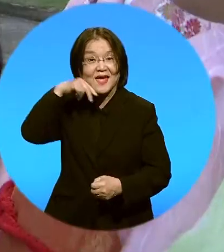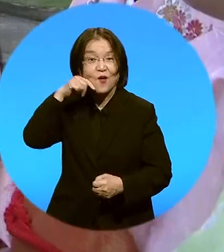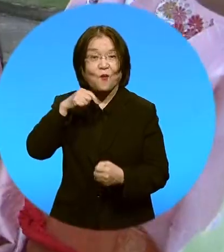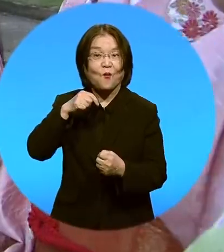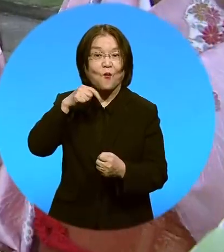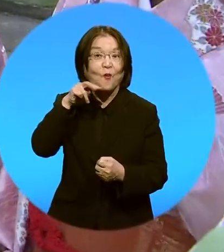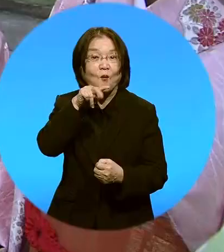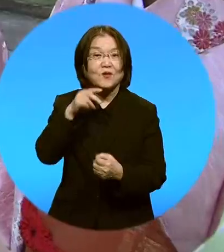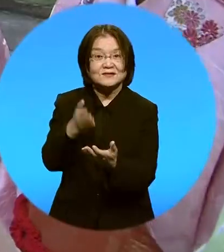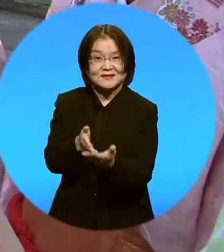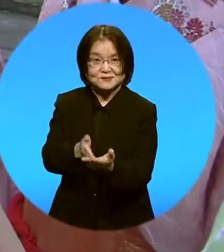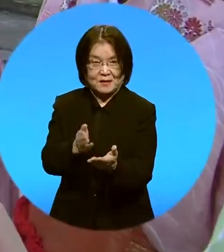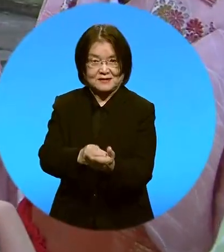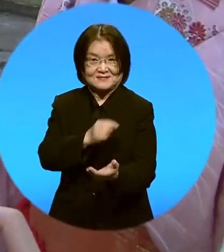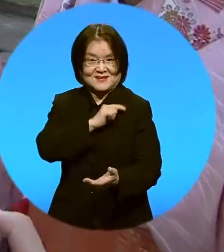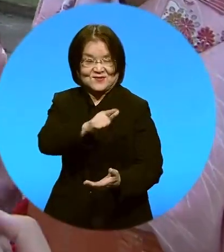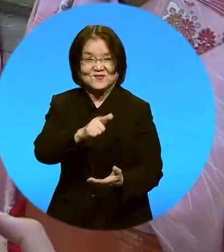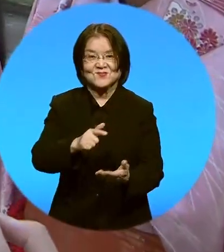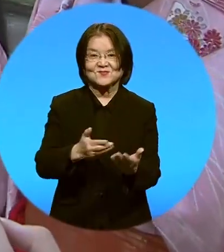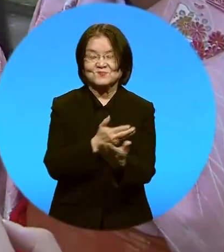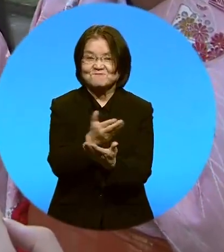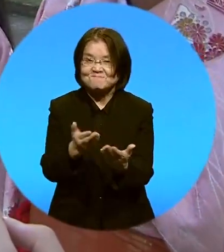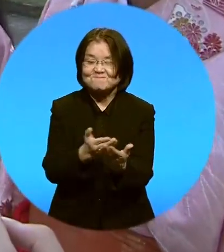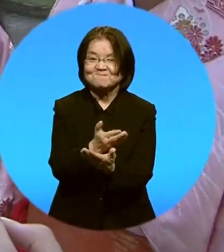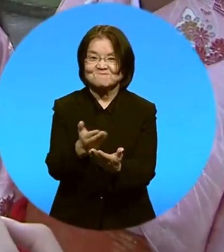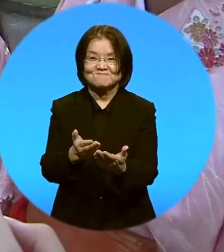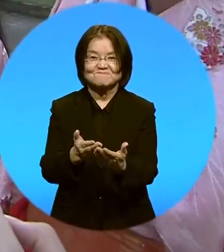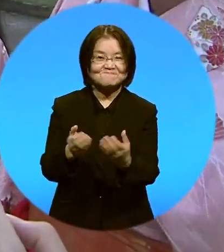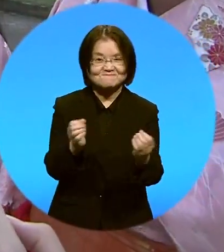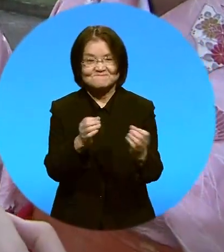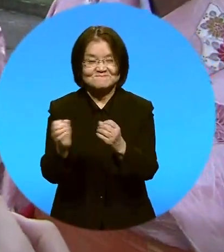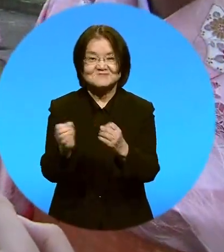り、積極的にコミュニケーションを取ります。